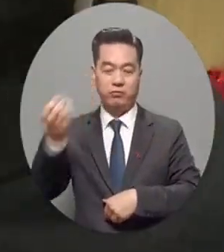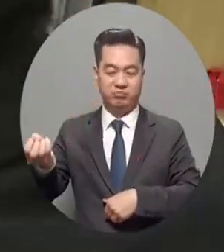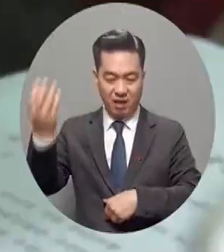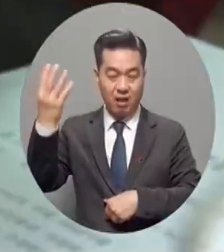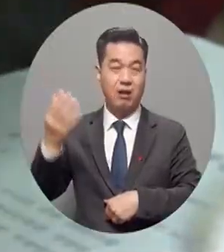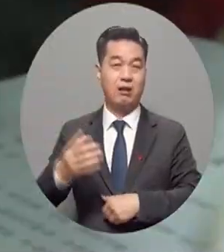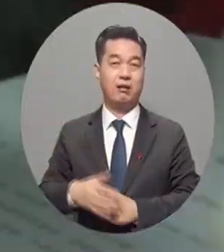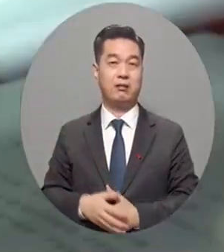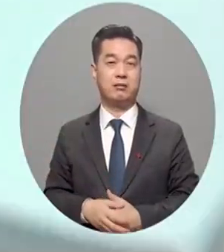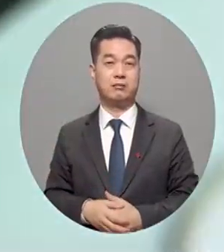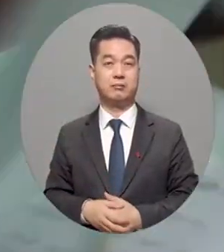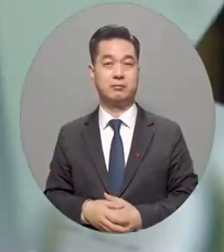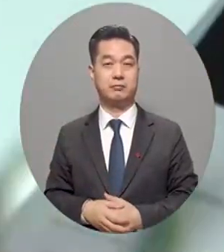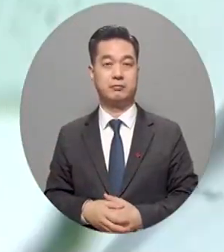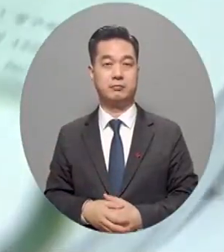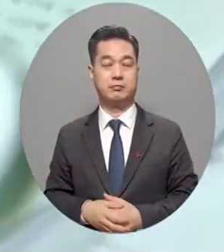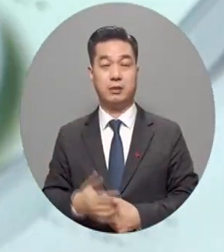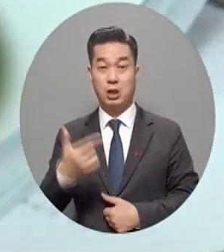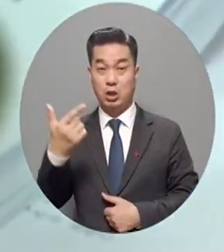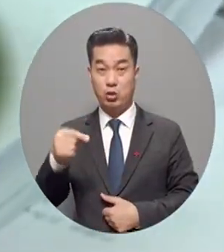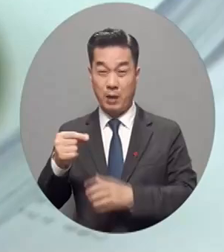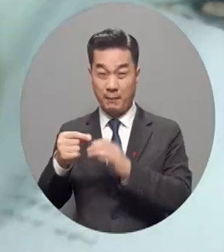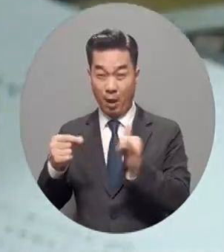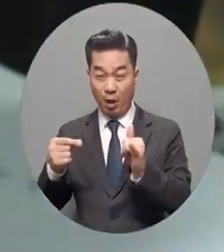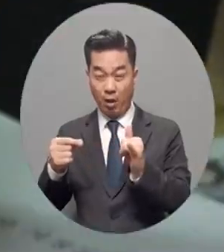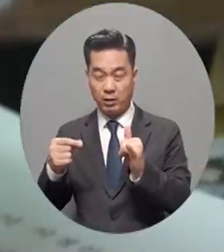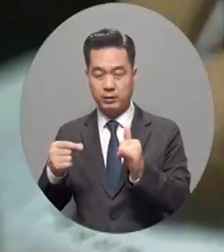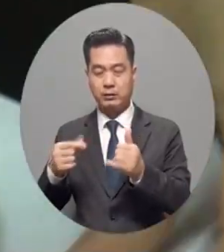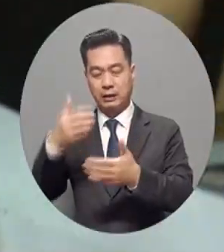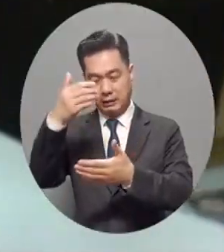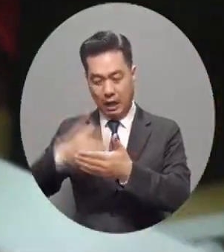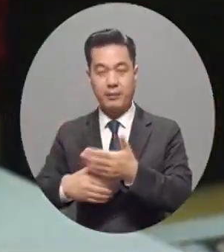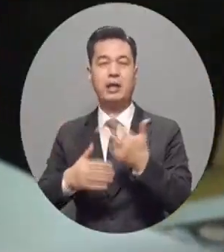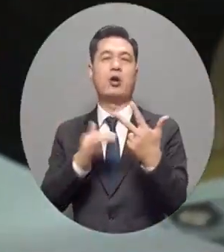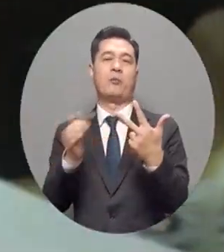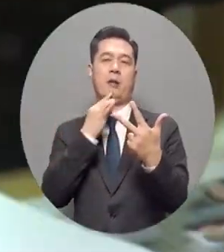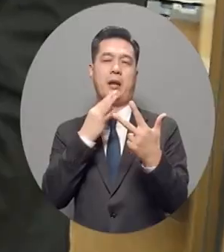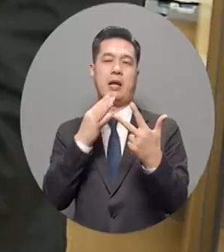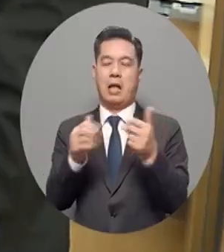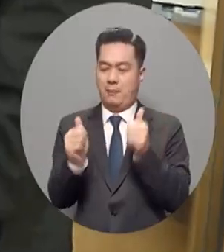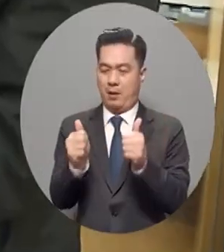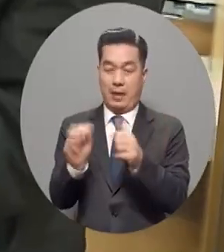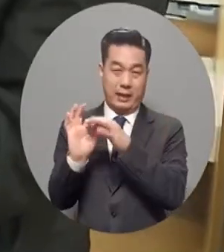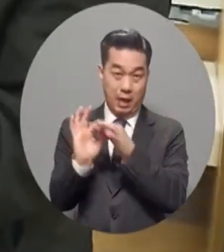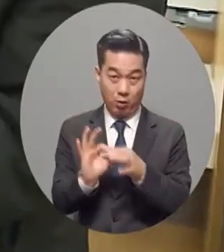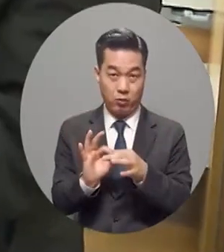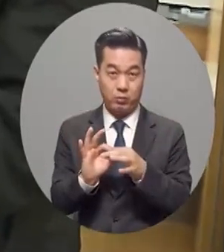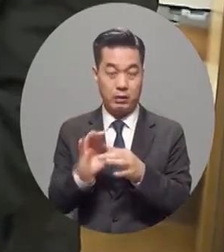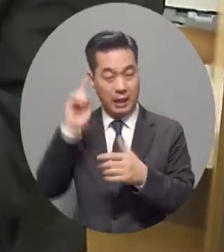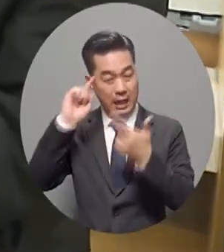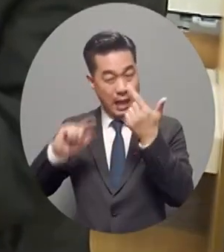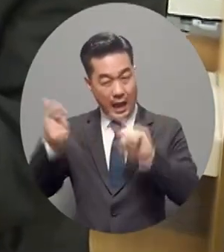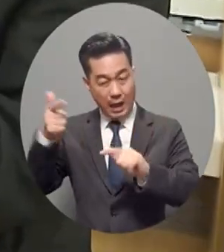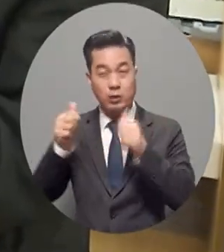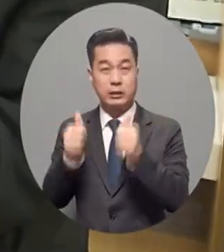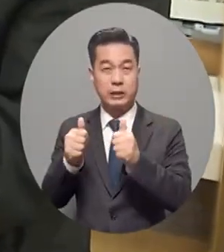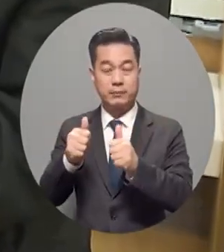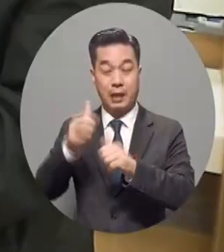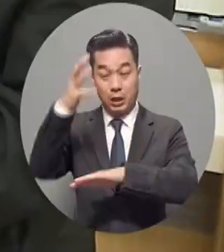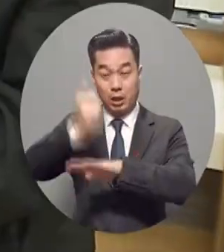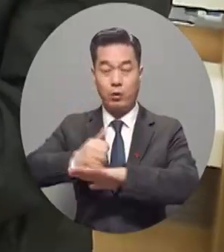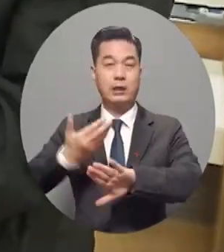들어줬습니다. 6만여 명 중 7명만 남아 법정 싸움을 이어갔고 결국 항소심에서 판단이